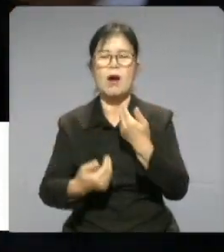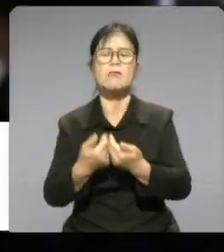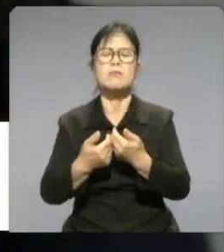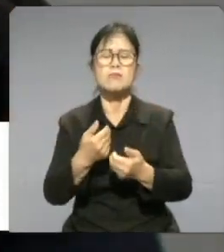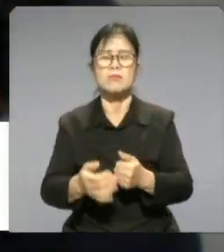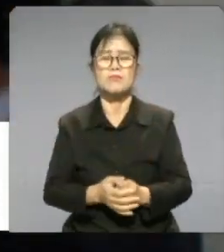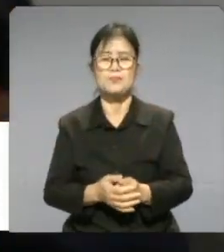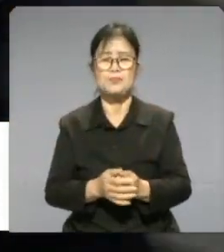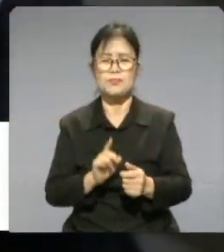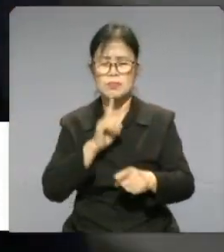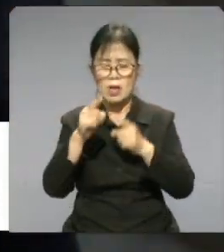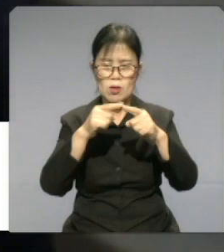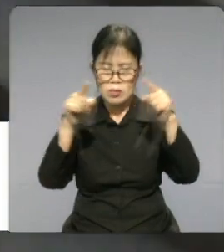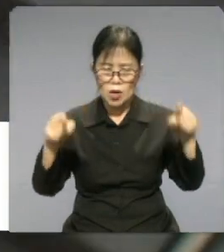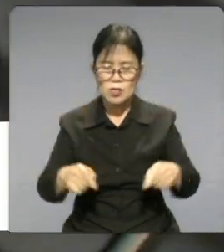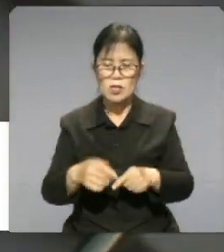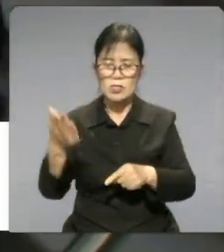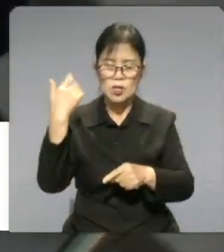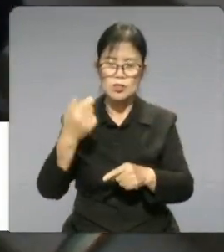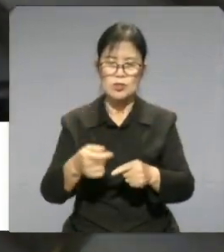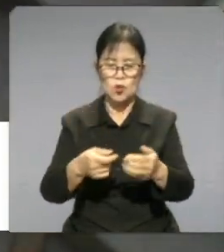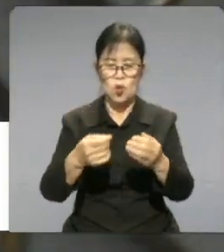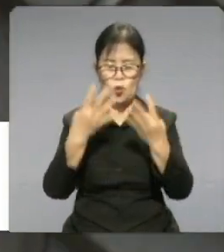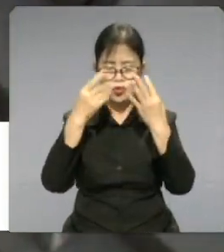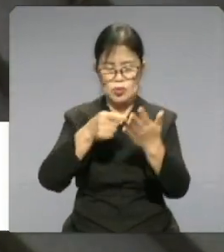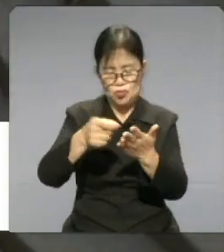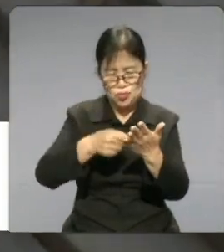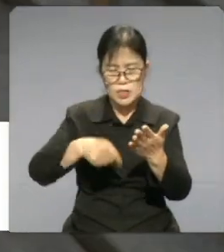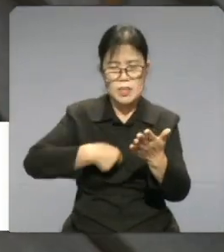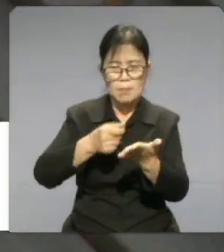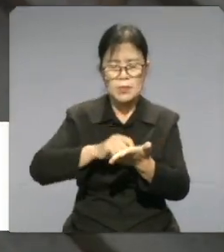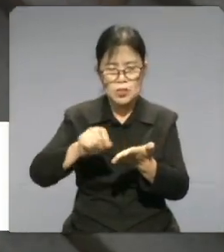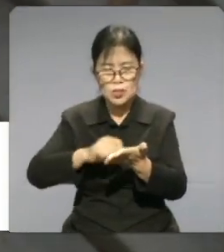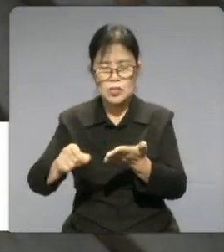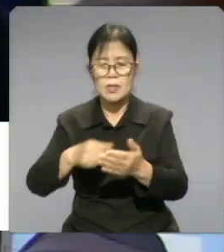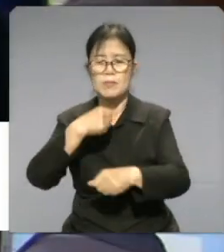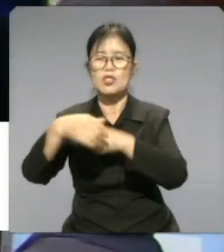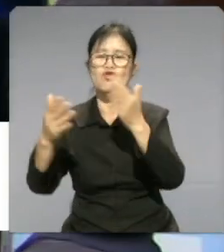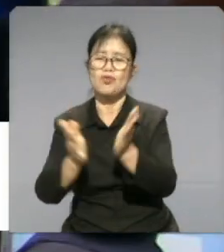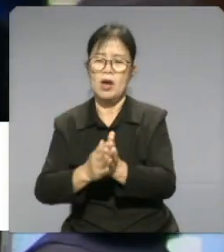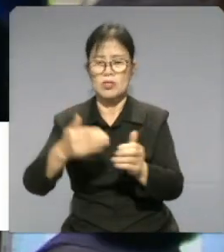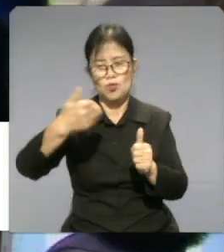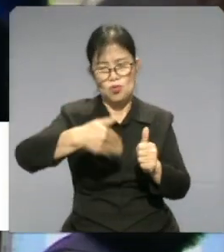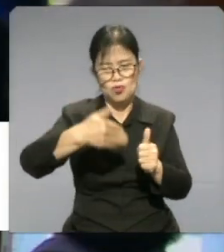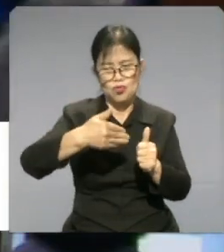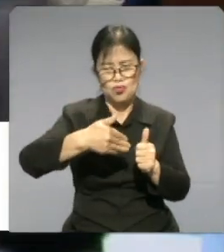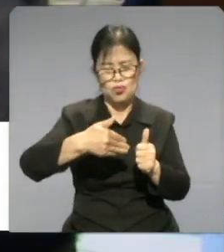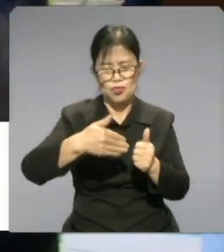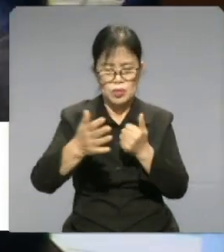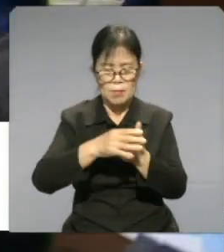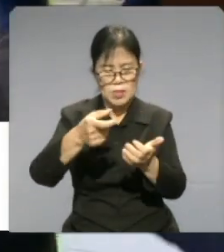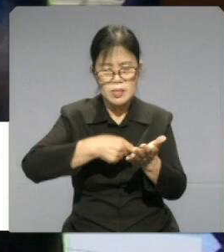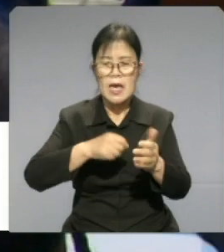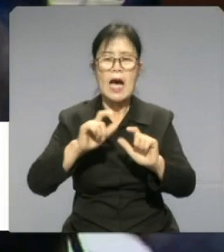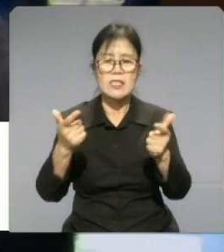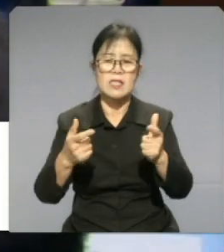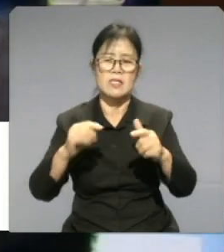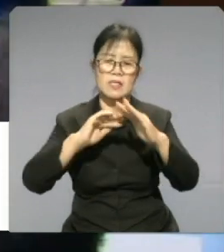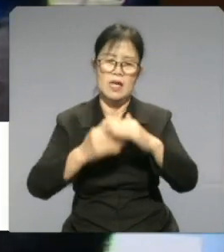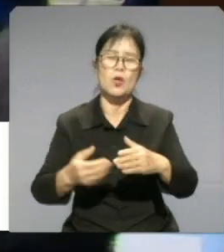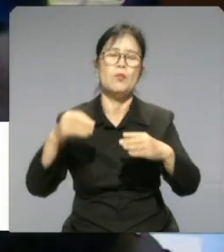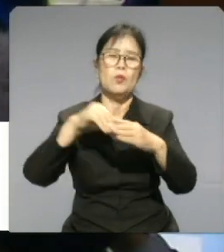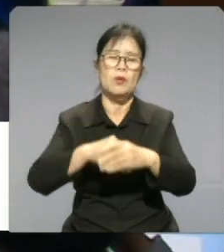해당 탄원서는 이 전 부지사가 그동안 옥중에서 쓴 자필 서신 등은 민주당 측의 요구로 쓴 게 아니라는 내용을 담은 것으로